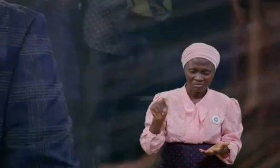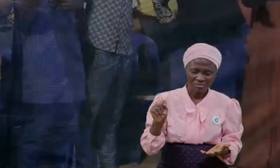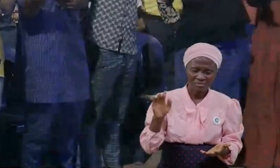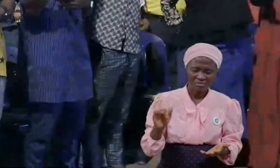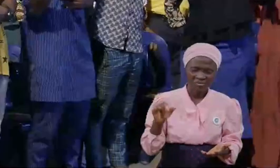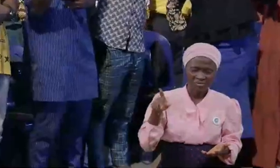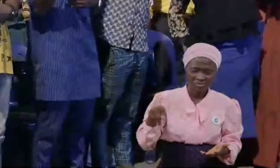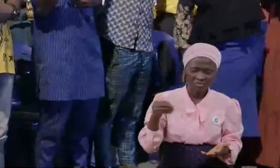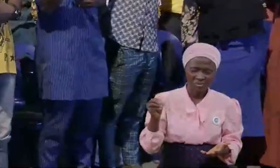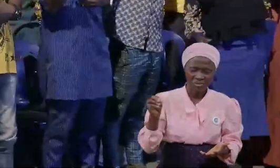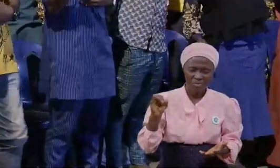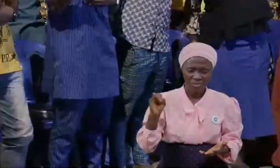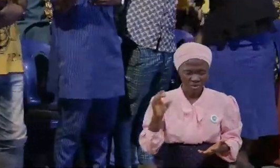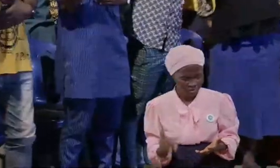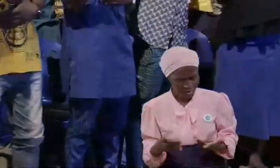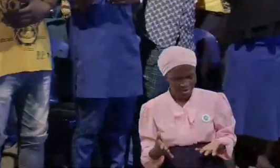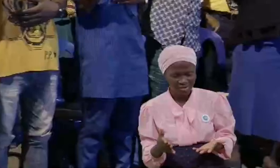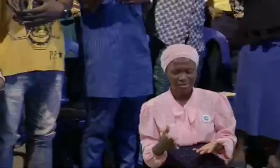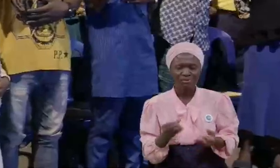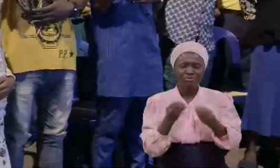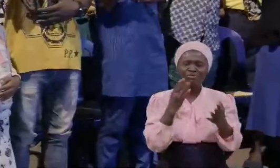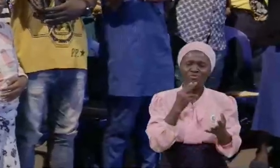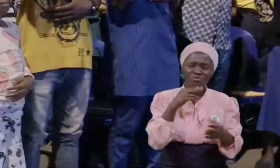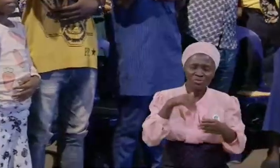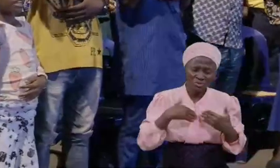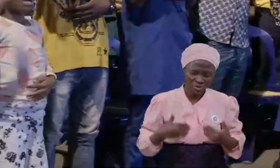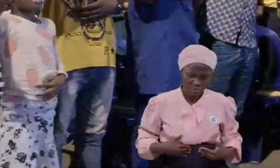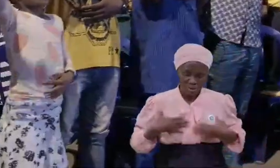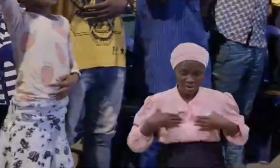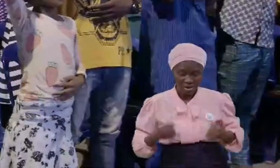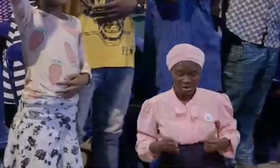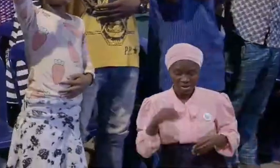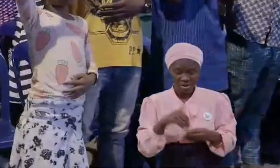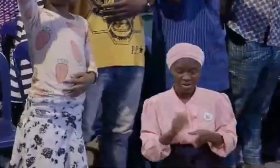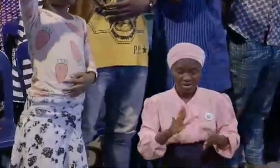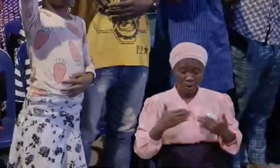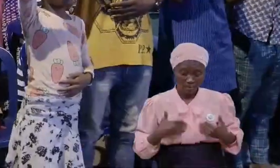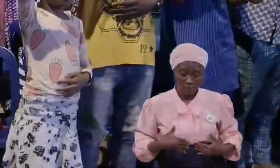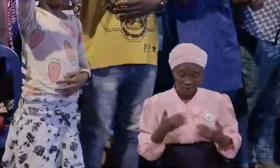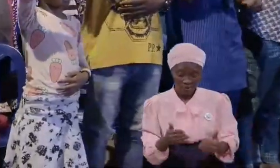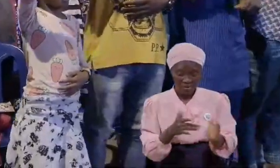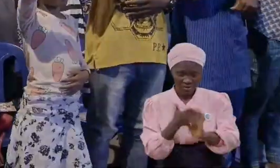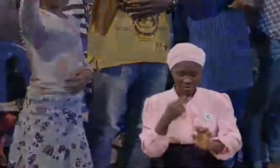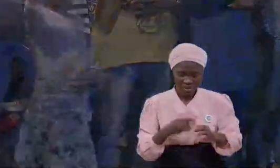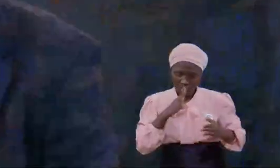la guérison est envoyée dans votre corps maintenant. Soyez guéris au nom de Jésus.